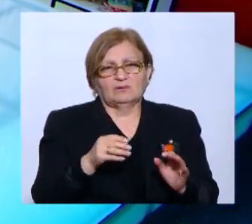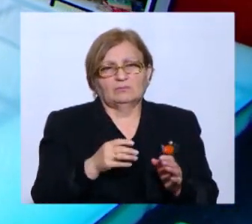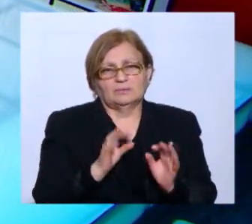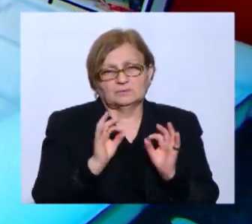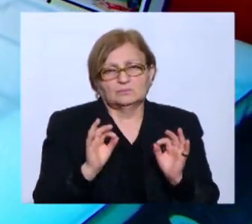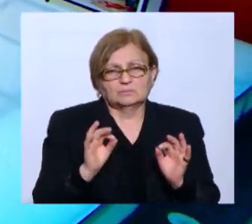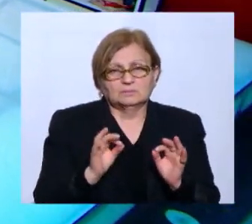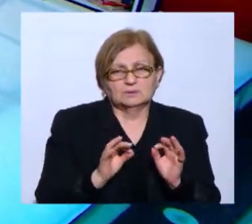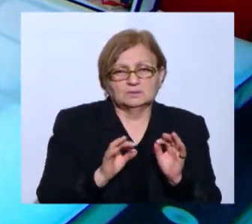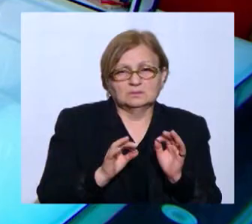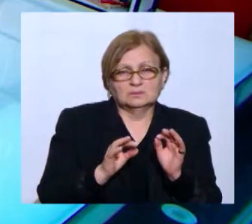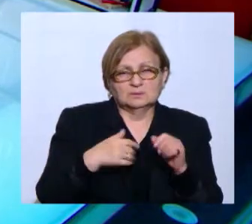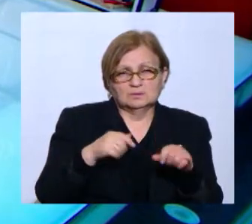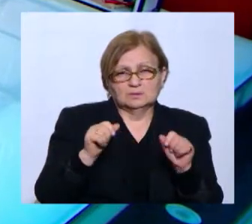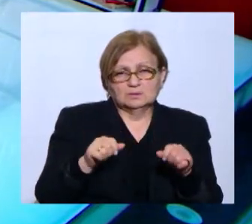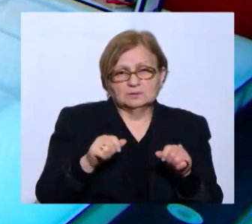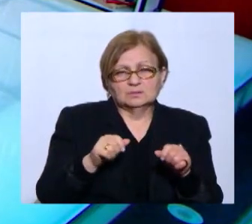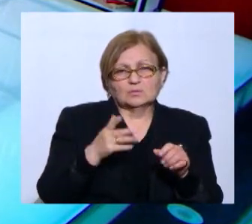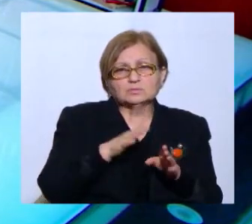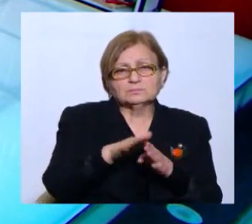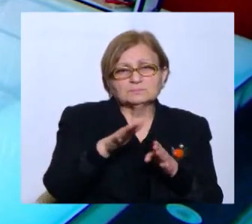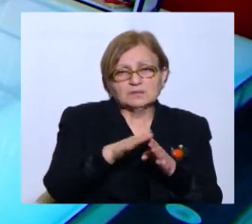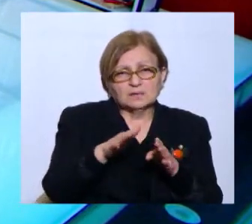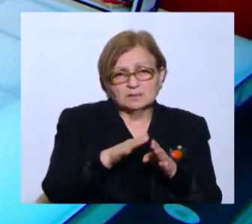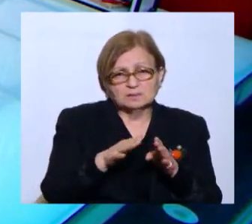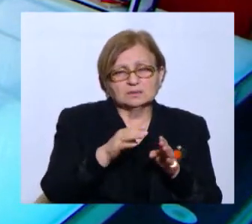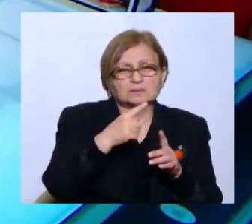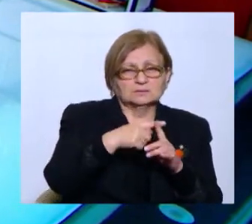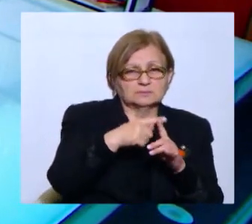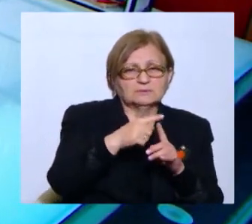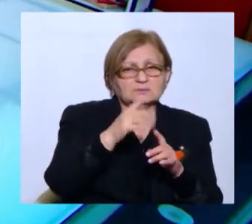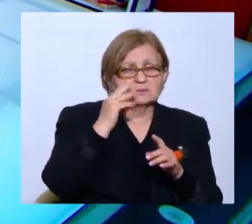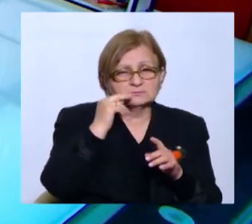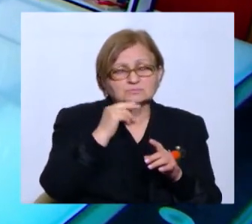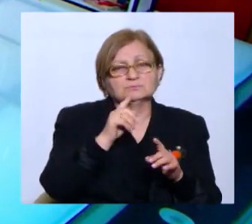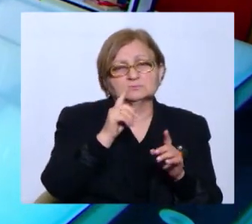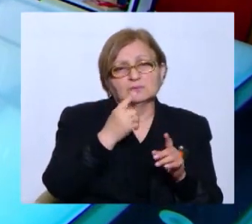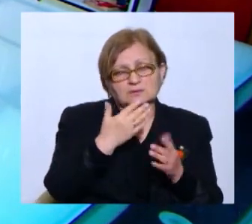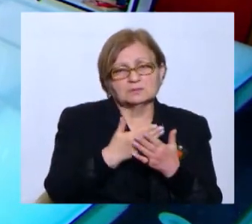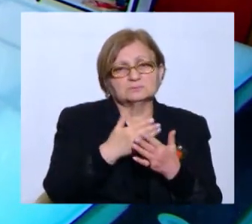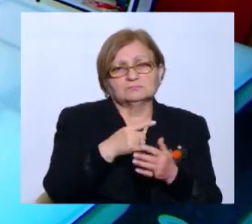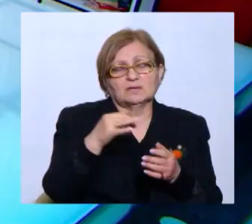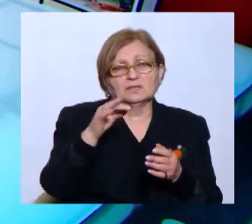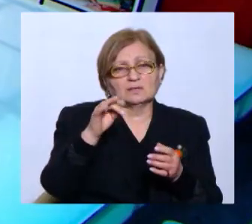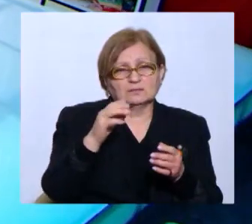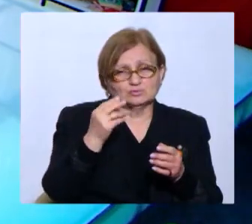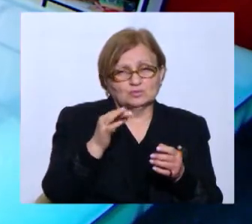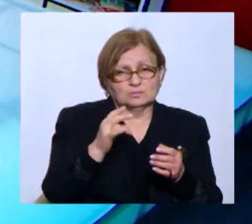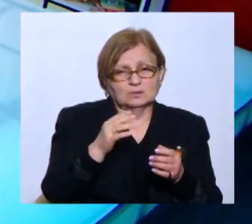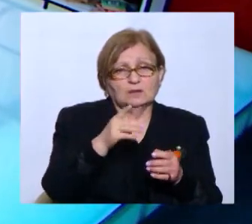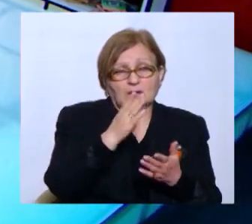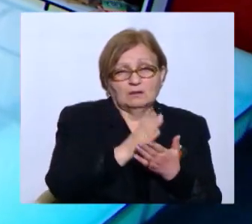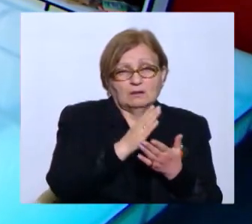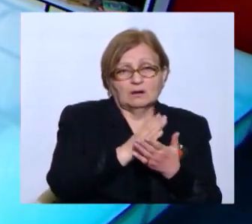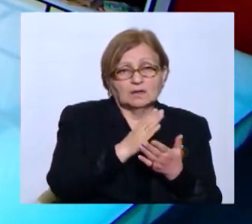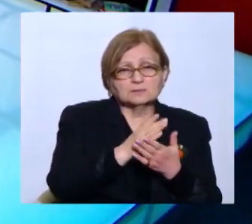როგორც მთელი რიცხვისთვის, დადებითი უარყოფითის, ასევე რაციონალურისთვის და ირაციონალურისთვის. შესაბამისად არსებობს ასევე